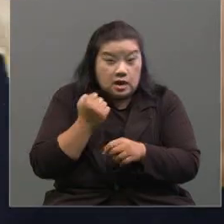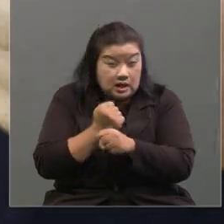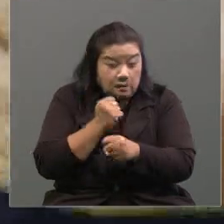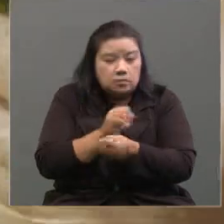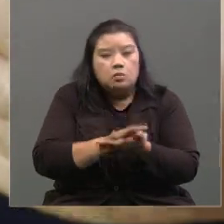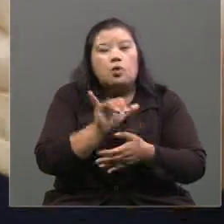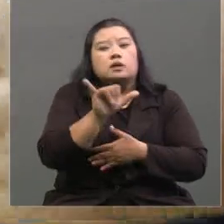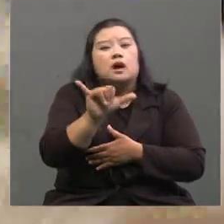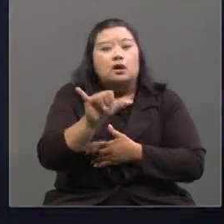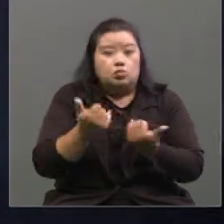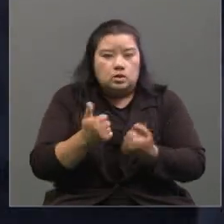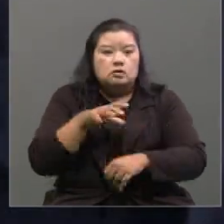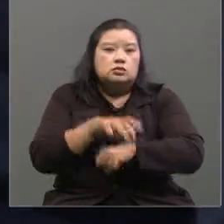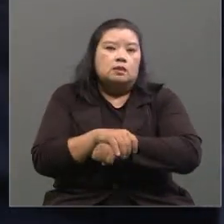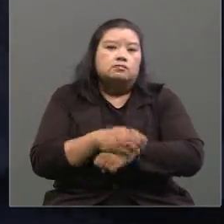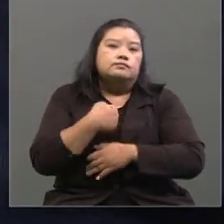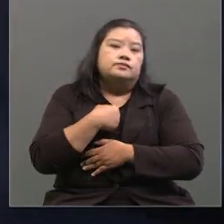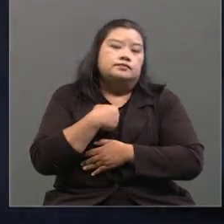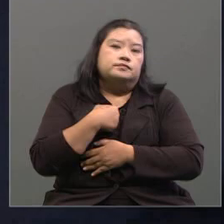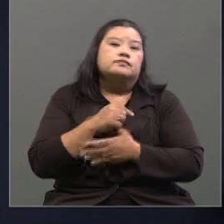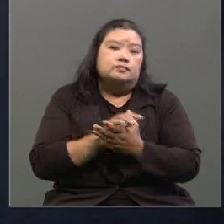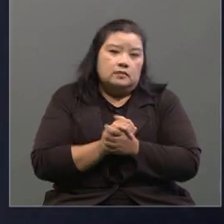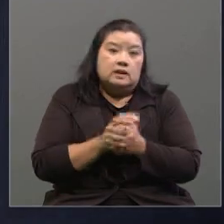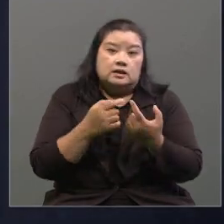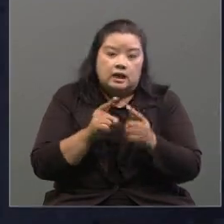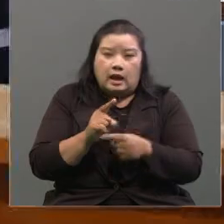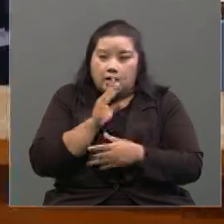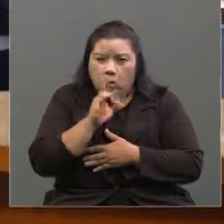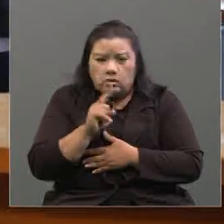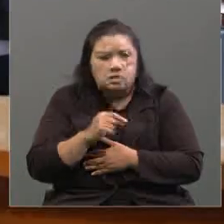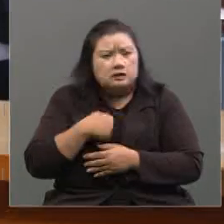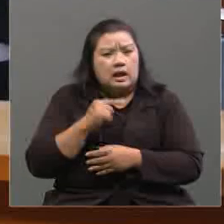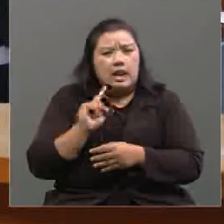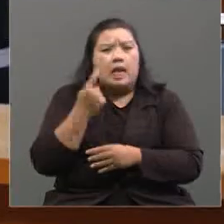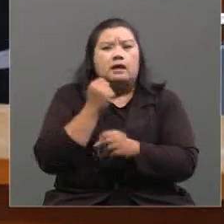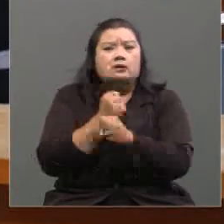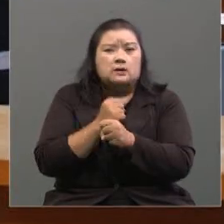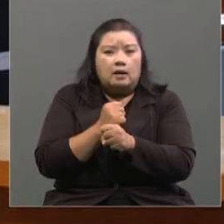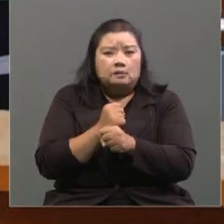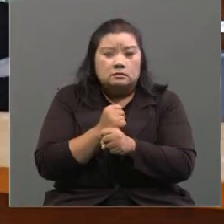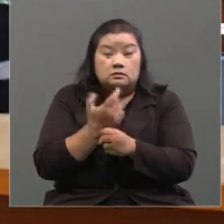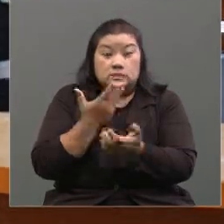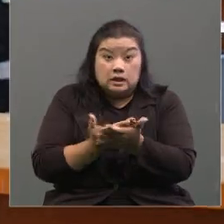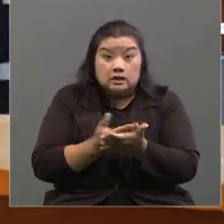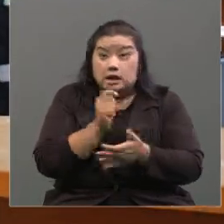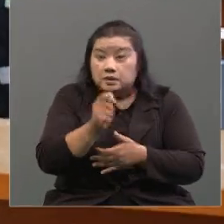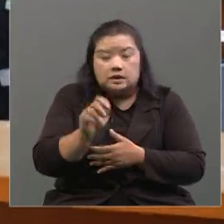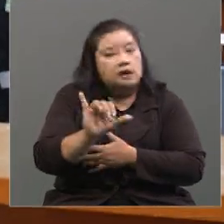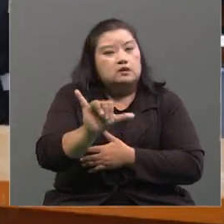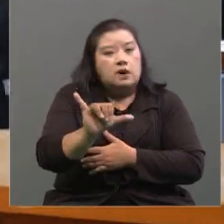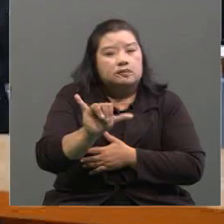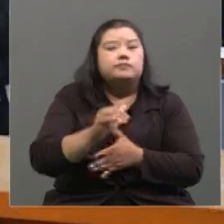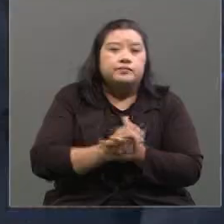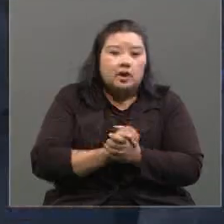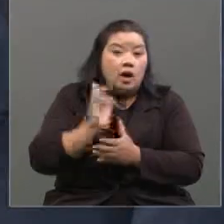เสร็จเลยก็มาถูกจับซะก่อนนะคะและอ้างกับเจ้าหน้าที่ว่าอันนี้เพิ่งจะทำเป็นครั้งแรกยังไม่เคยนำไปใช้เลยค่ะตำรวจบอกว่านาง